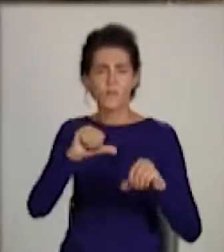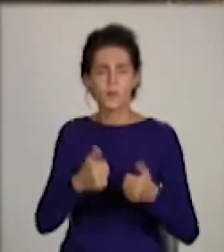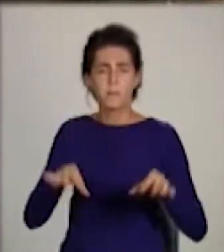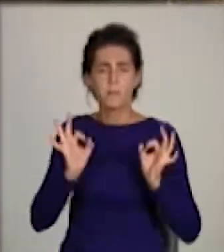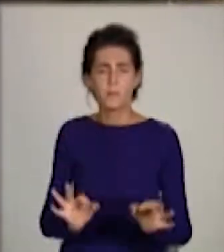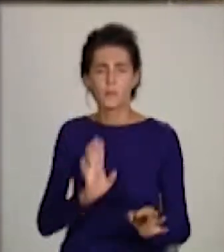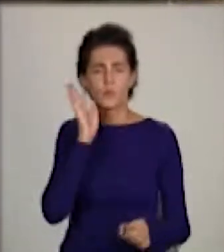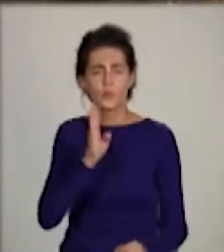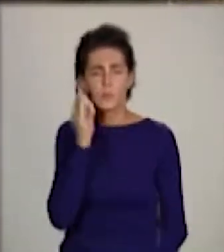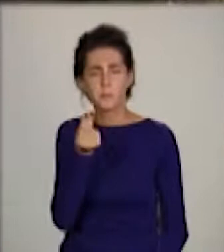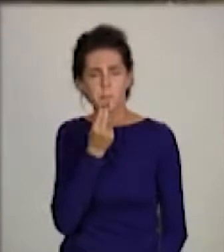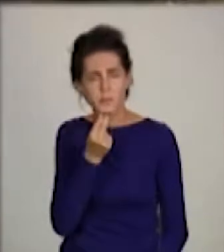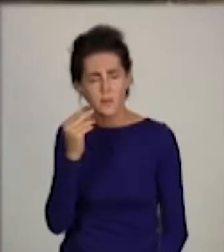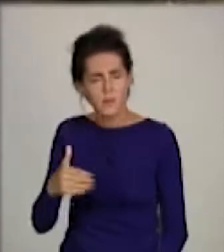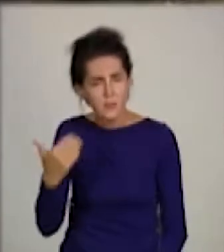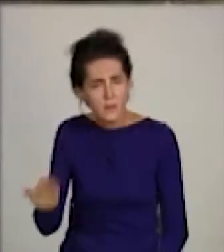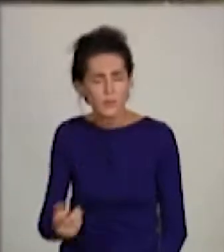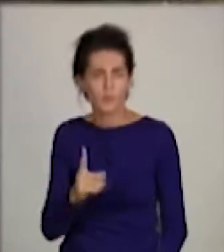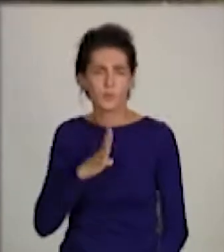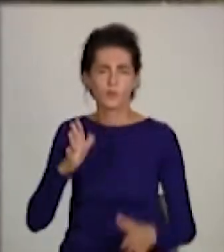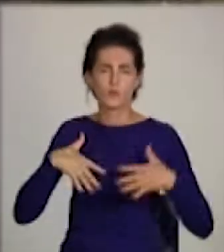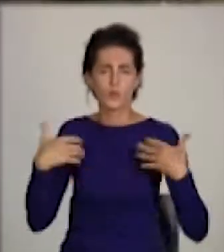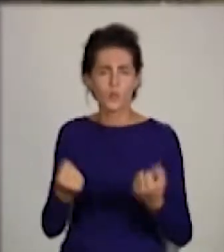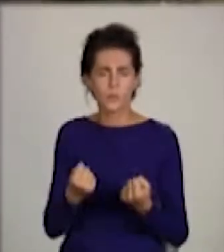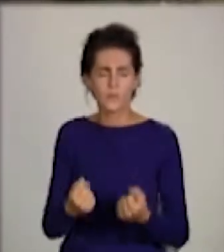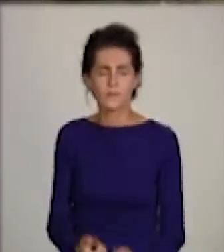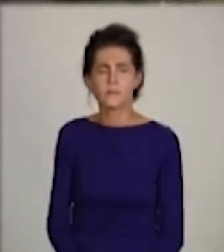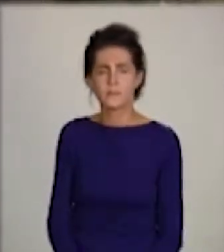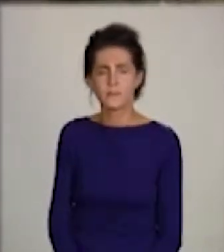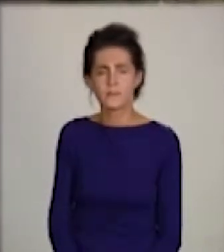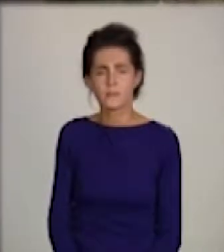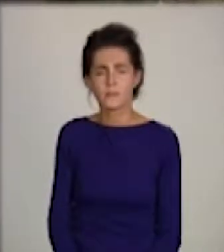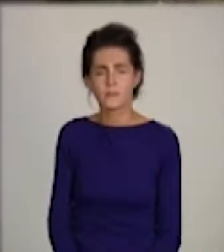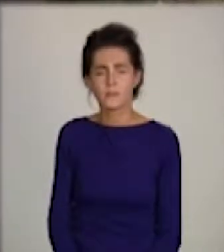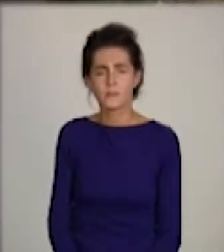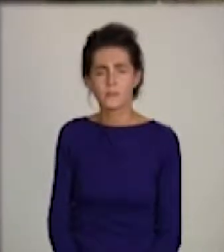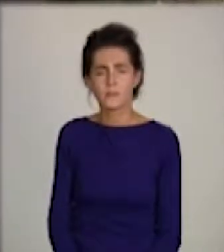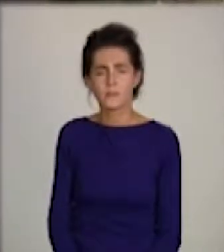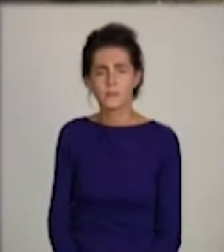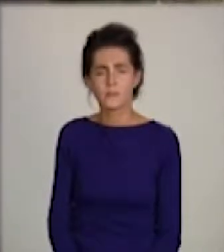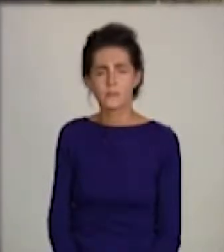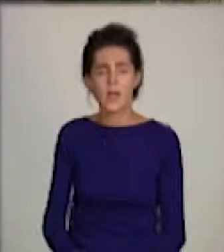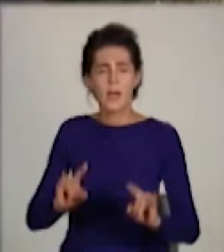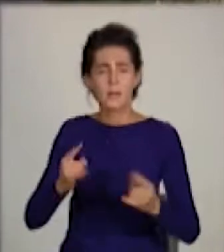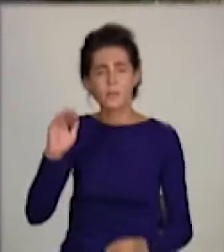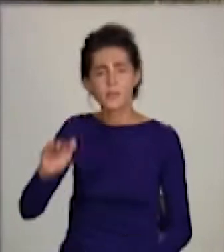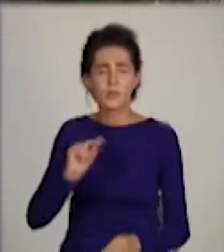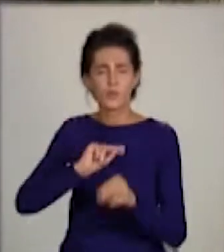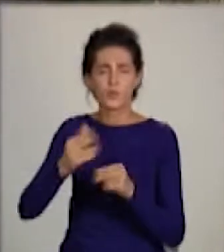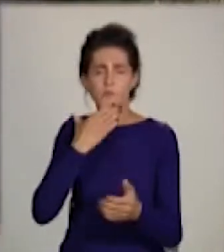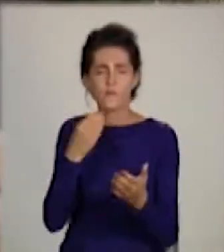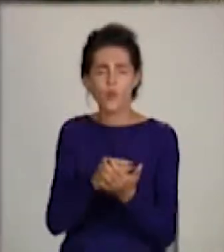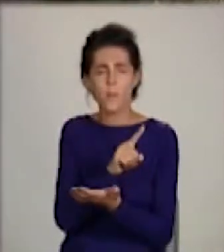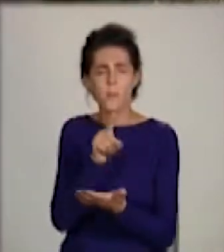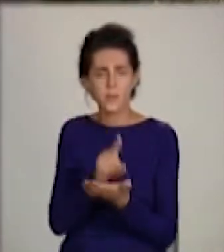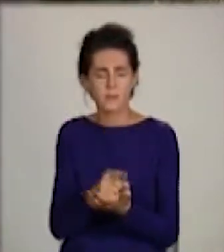якесь зранку, бажано, щоб воно було здорове харчування. Вчасно дитину треба привчити до своїх обов'язків, тобто